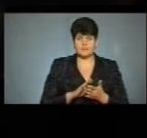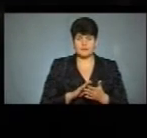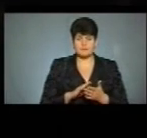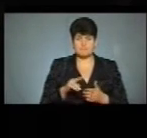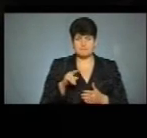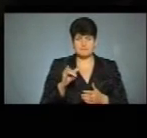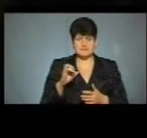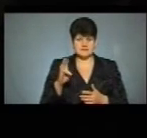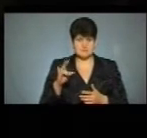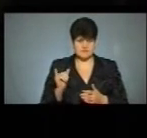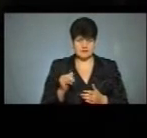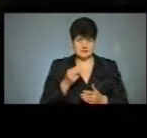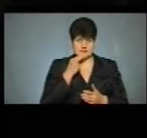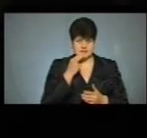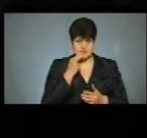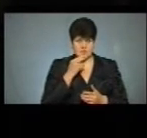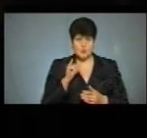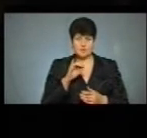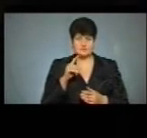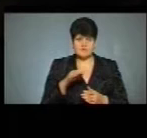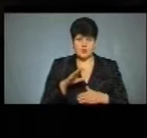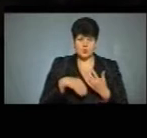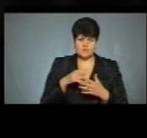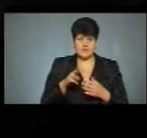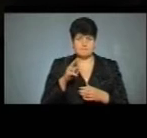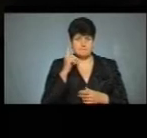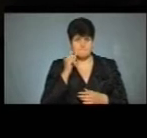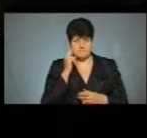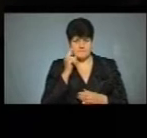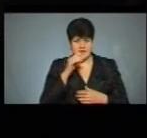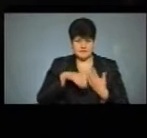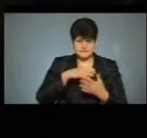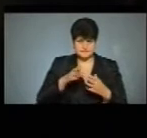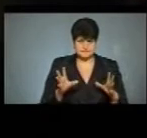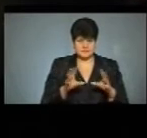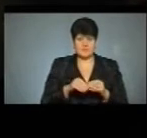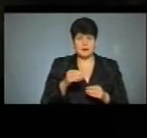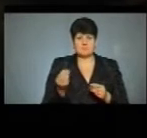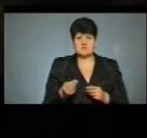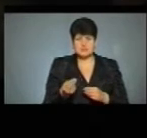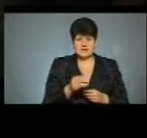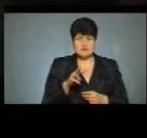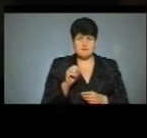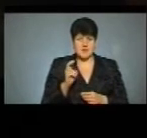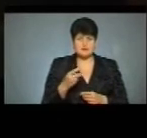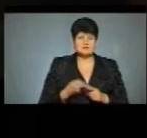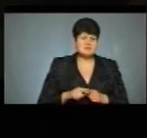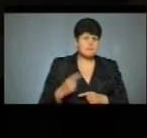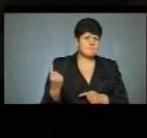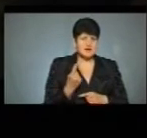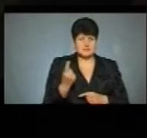мед і об'єднують разом, з'єднують пшеницю, мак, узвар з медом. Це перша ритуальна страва